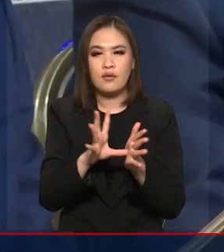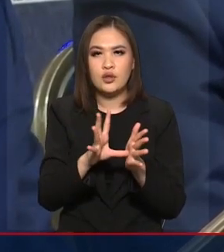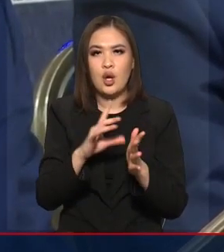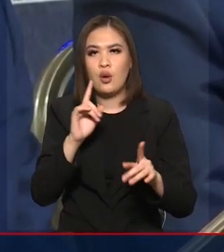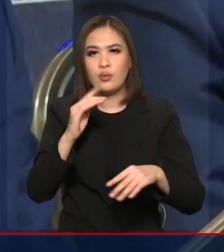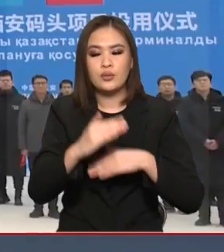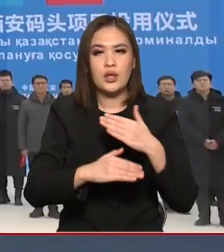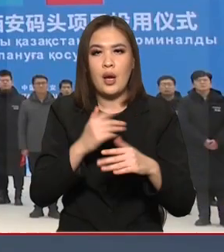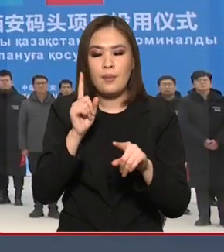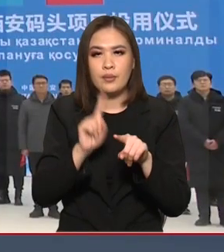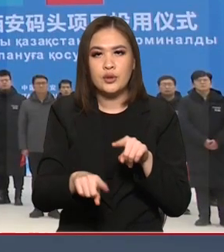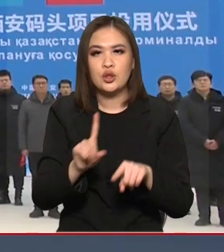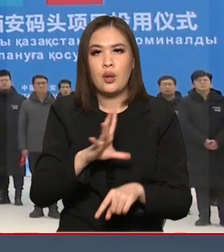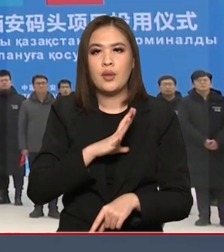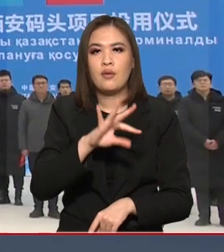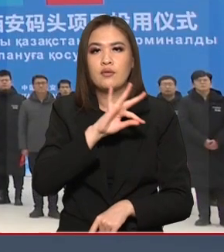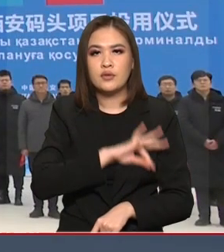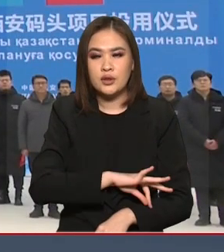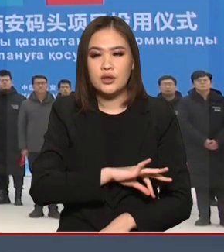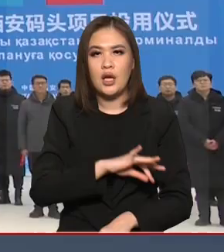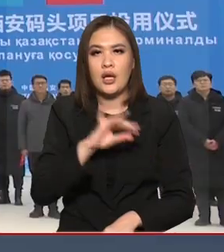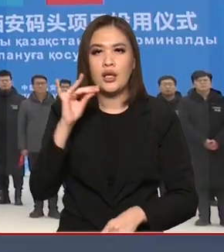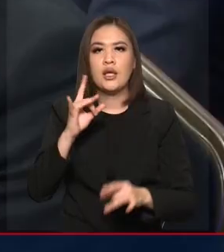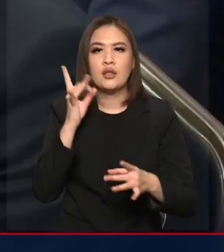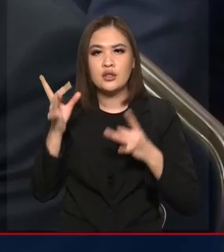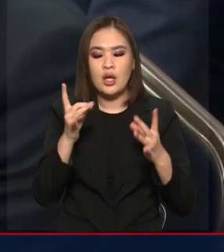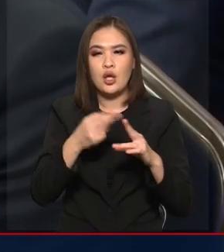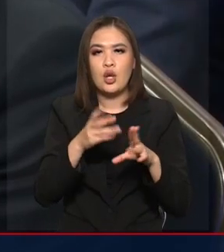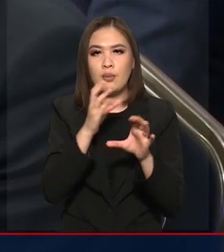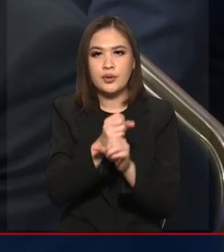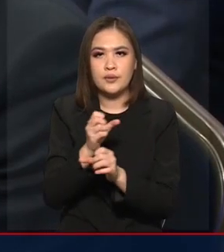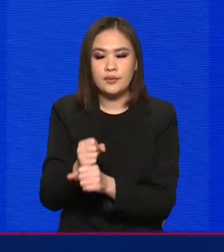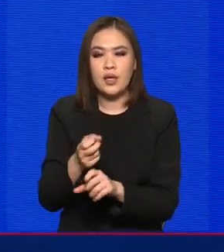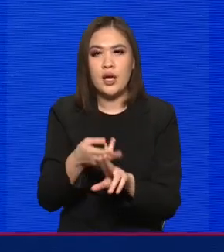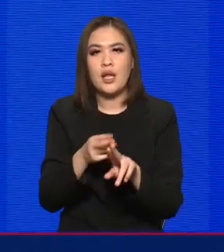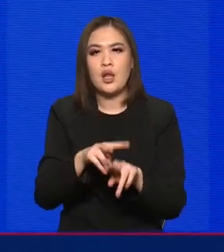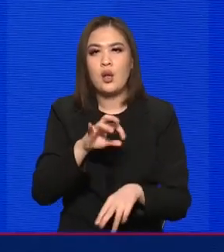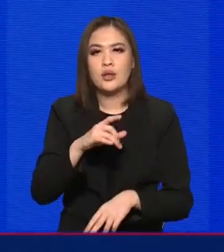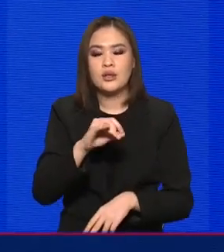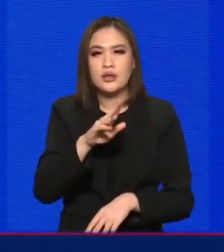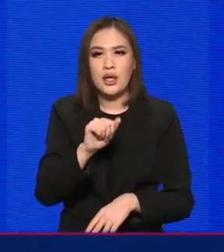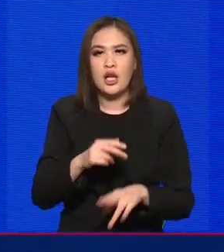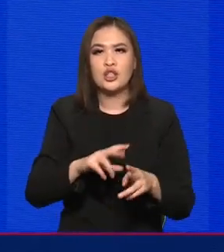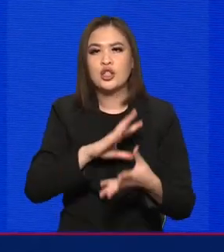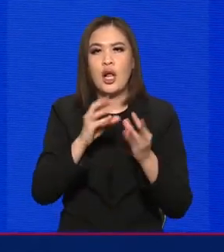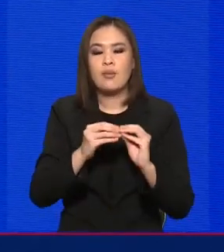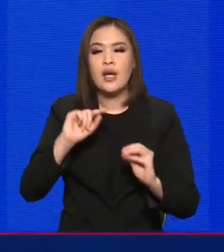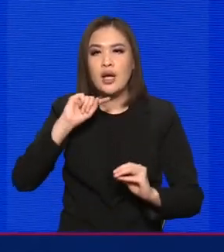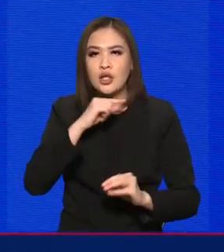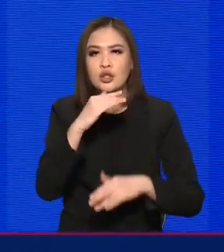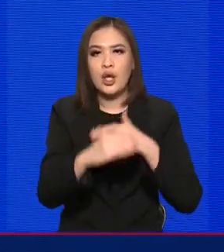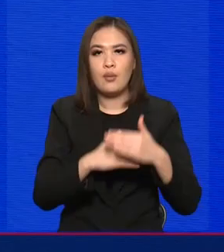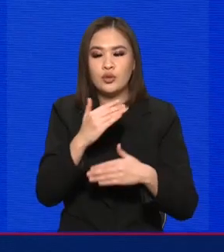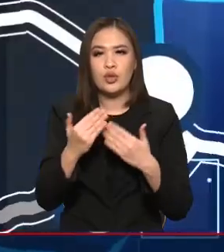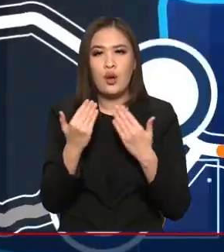арқылы таяуда тасымал тиімділігін арттыру және шығындарды қысқарту міндеті тұр. Бұл тек көлік логистика саласының ғана емес, жалпы экономиканың дамуына тың